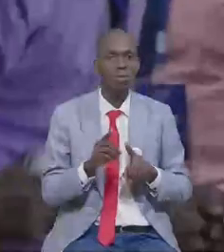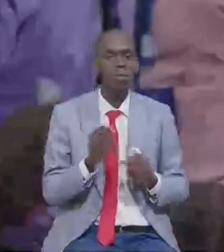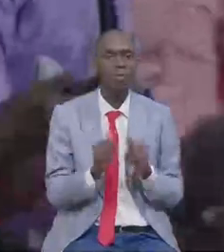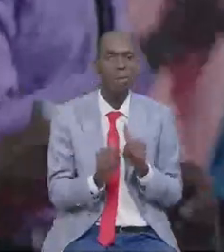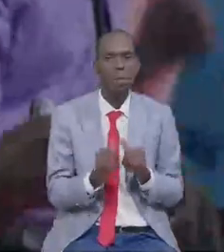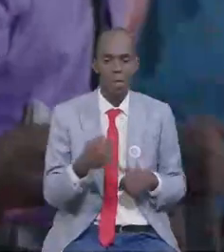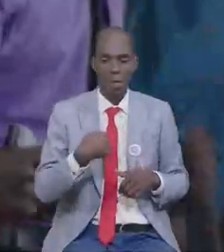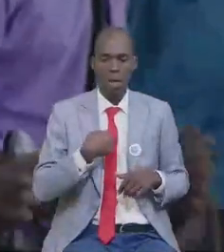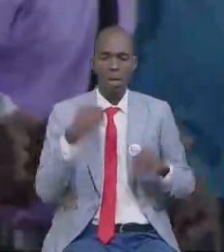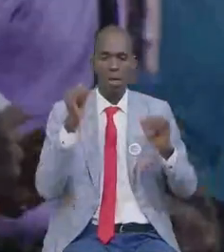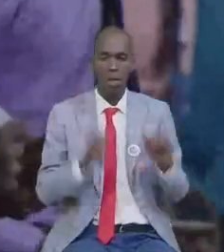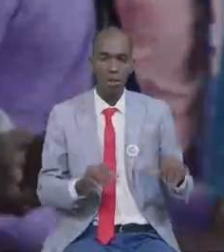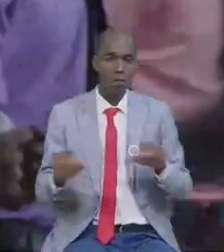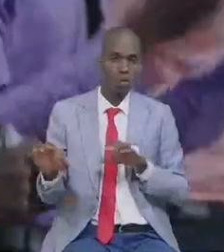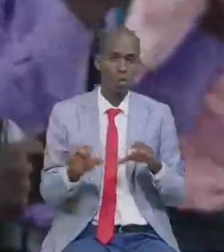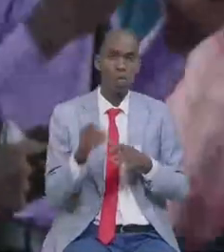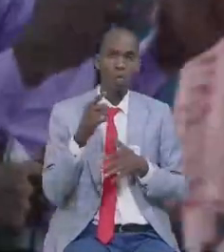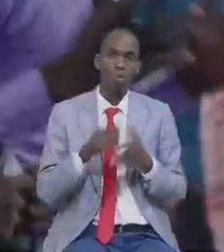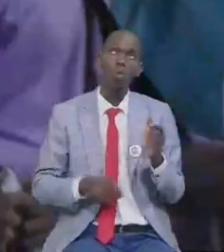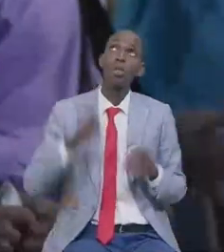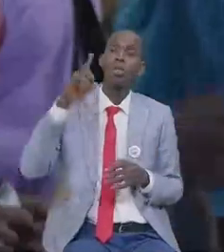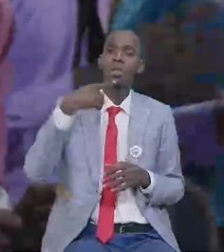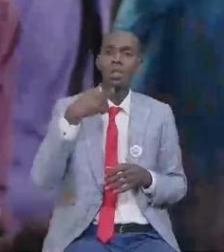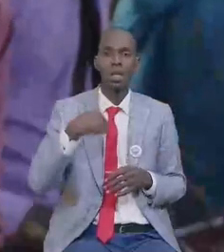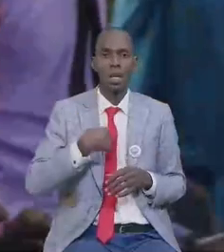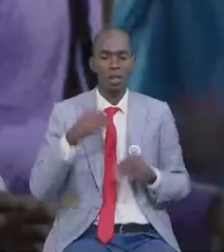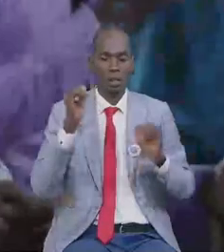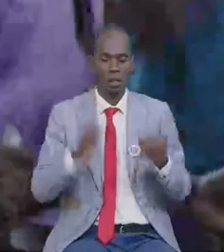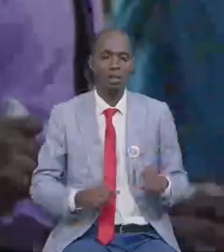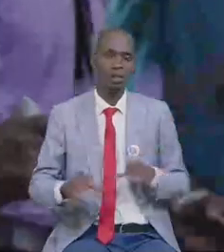Je puis ce qu'il dit que je peux.